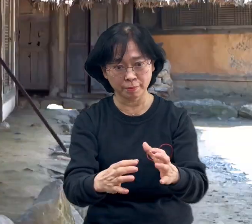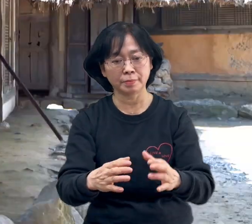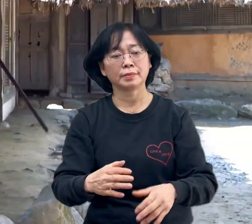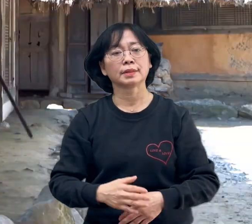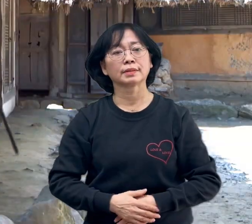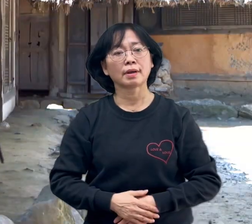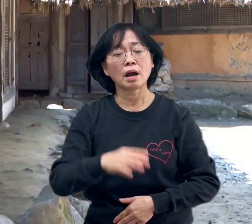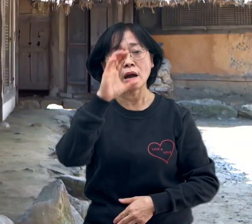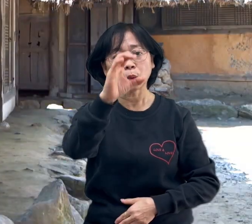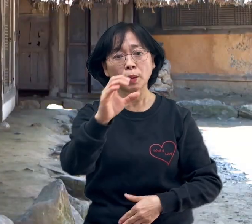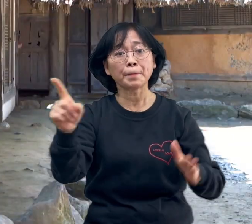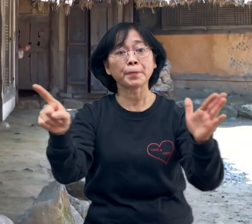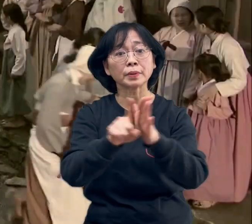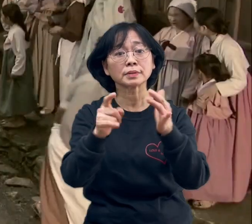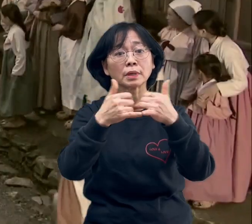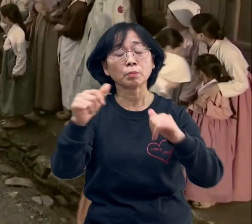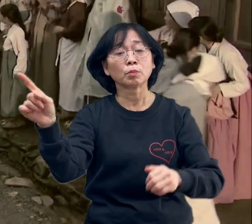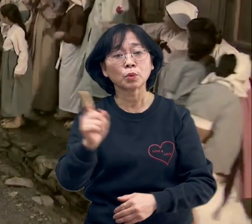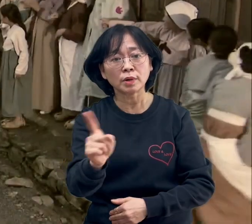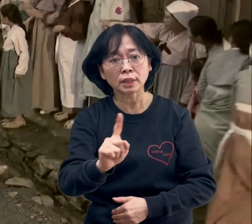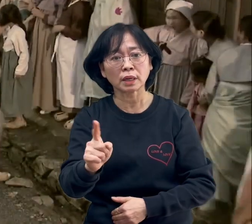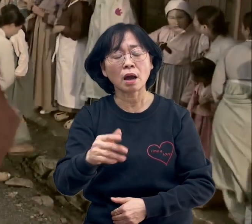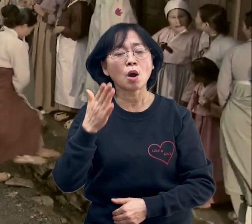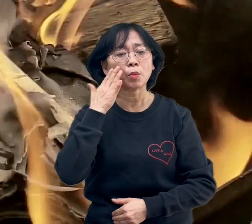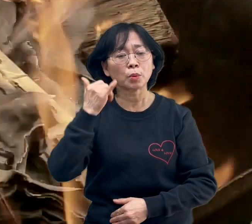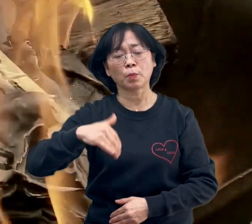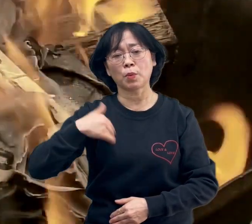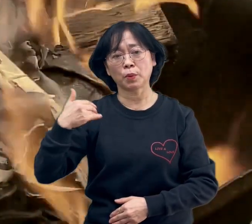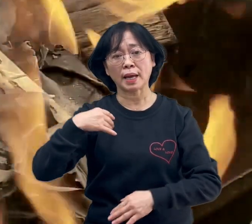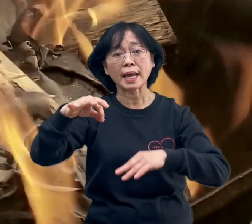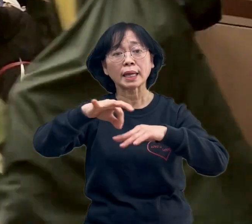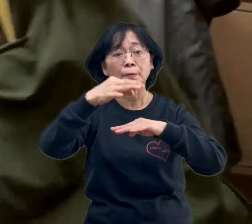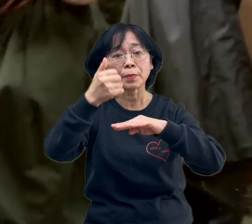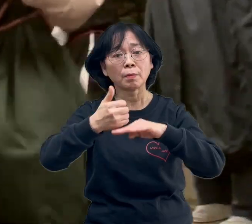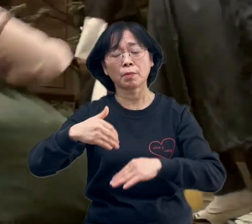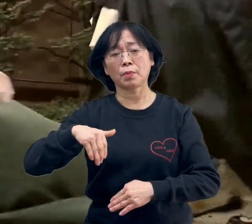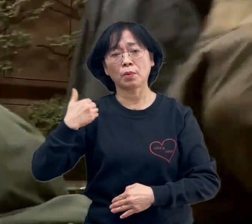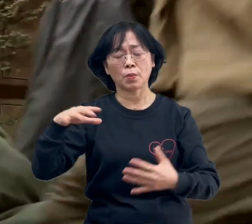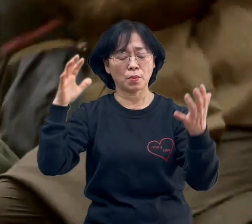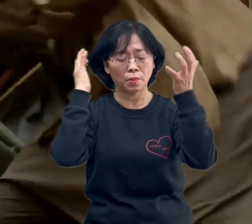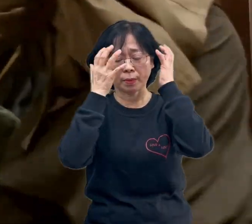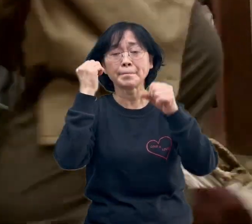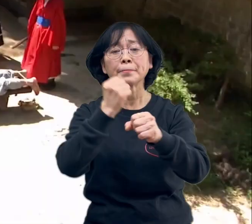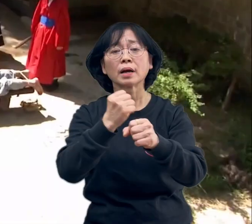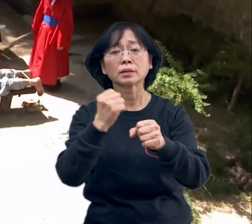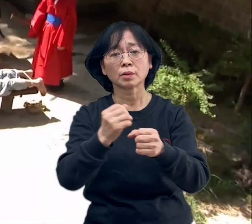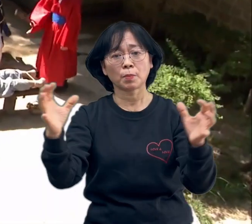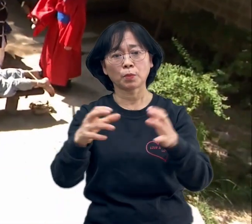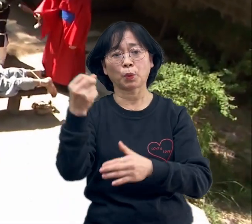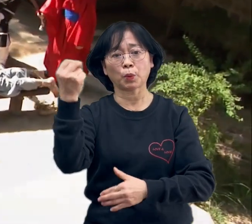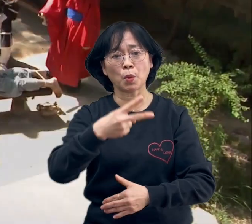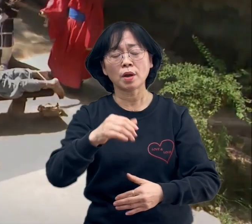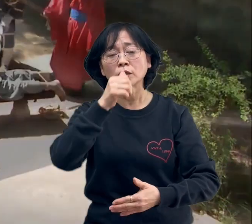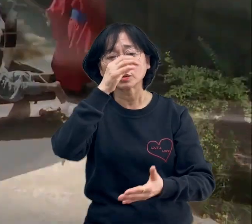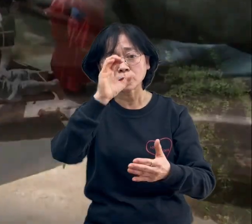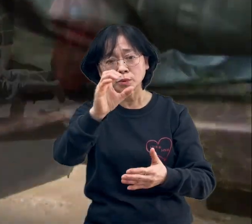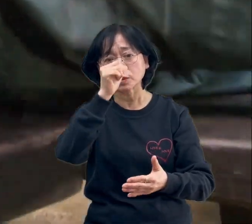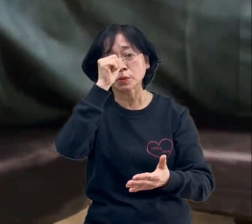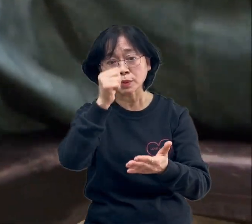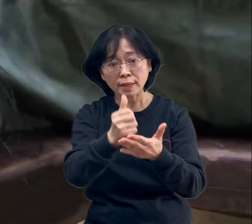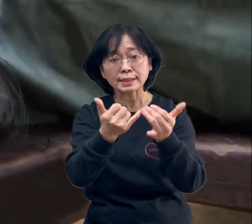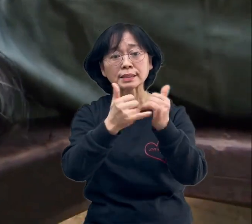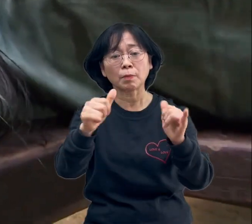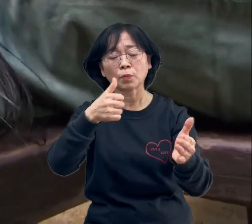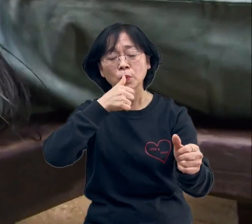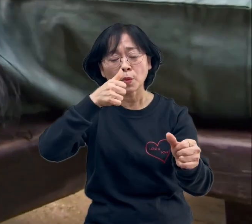위험 세력으로 판단했습니다. 천주교 신자들은 부모도 나라님도 모르는 대형 무도의 무리,